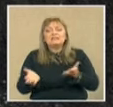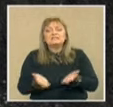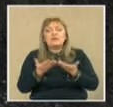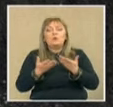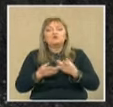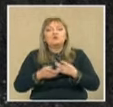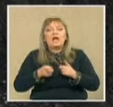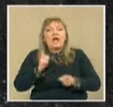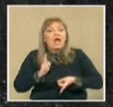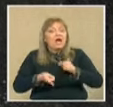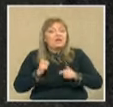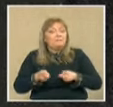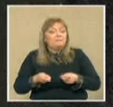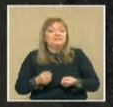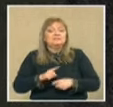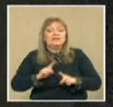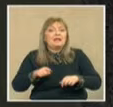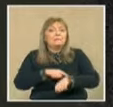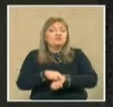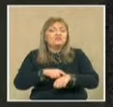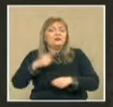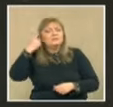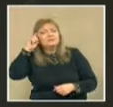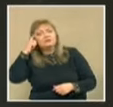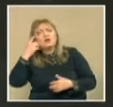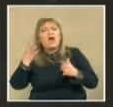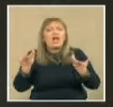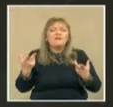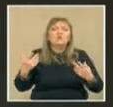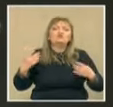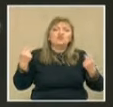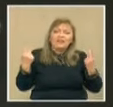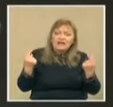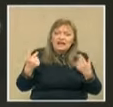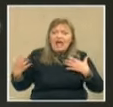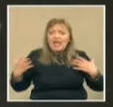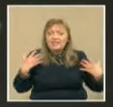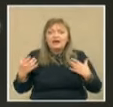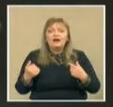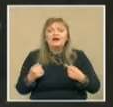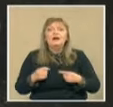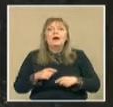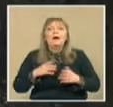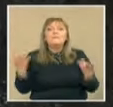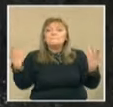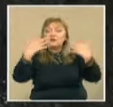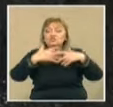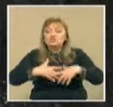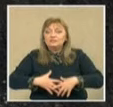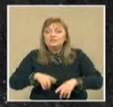Нямаше такова време да се чудим какво ще играя, на къде ще тръгнем, така че машината не спря